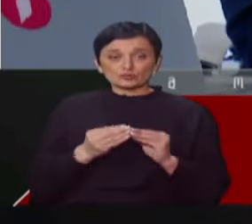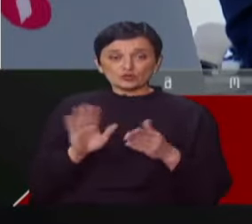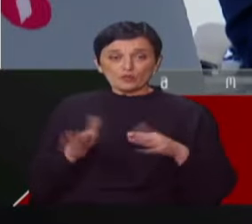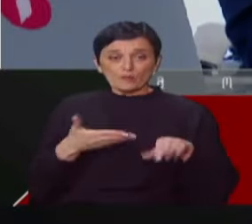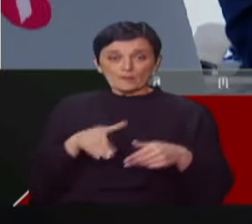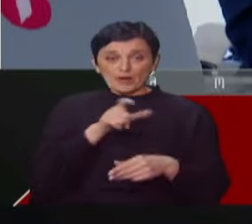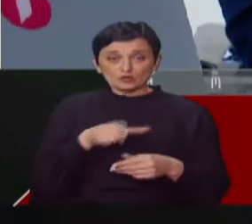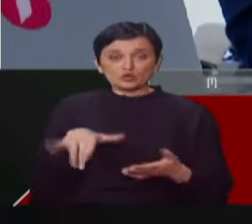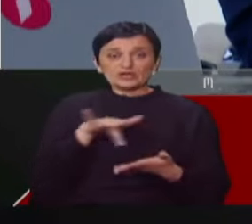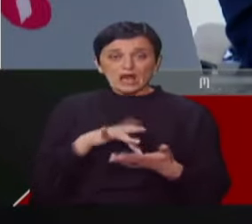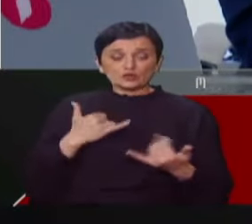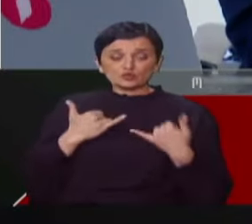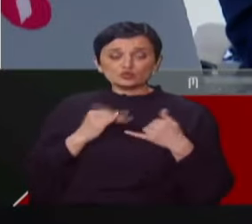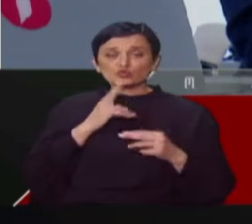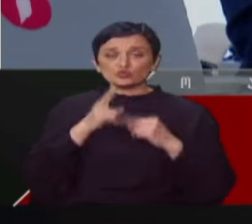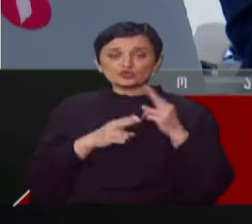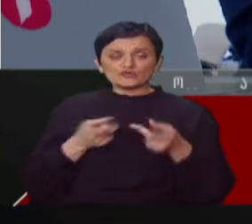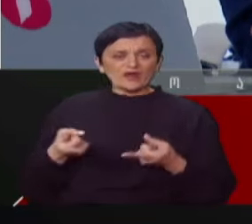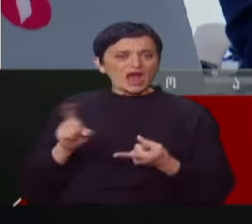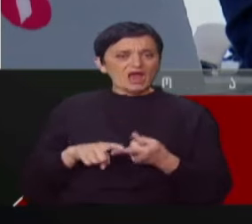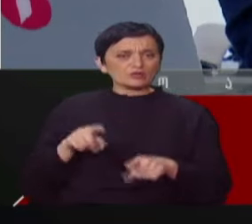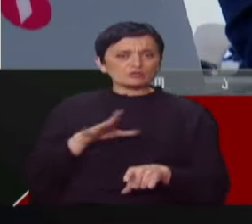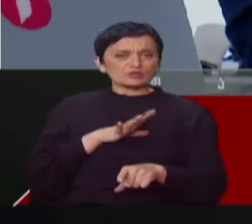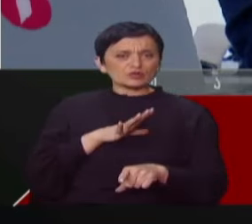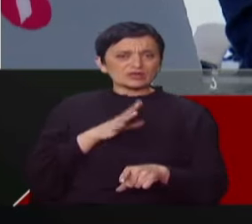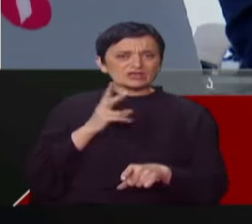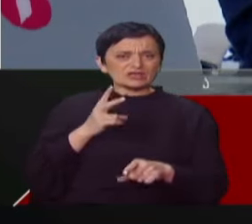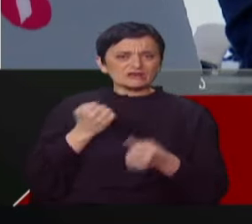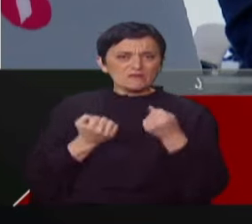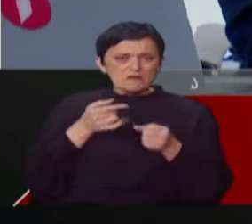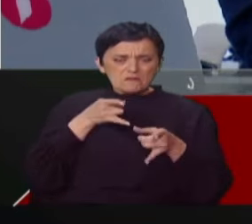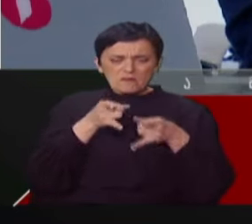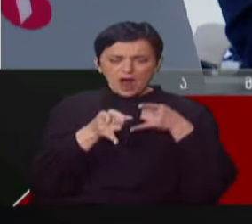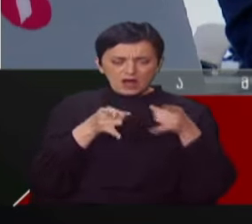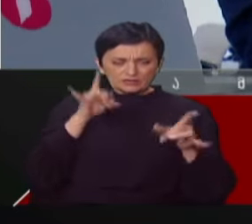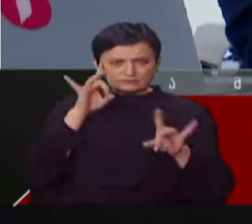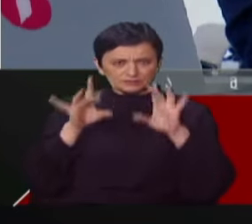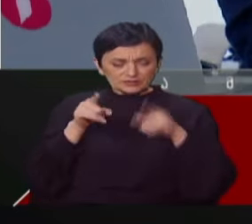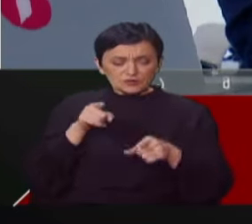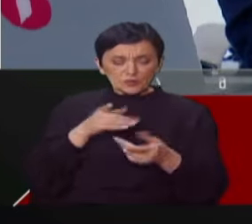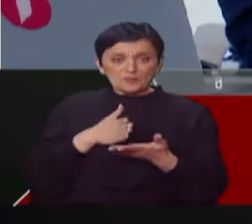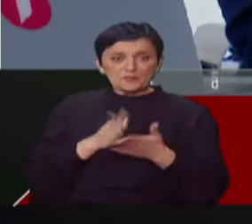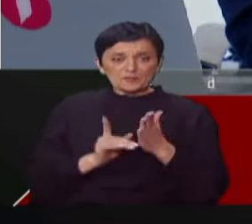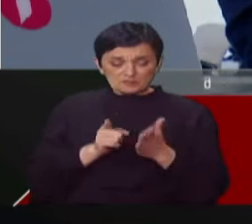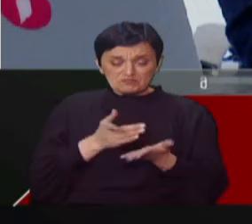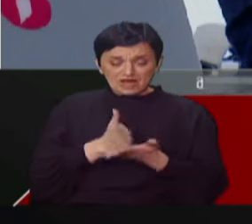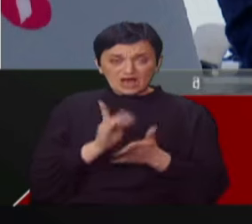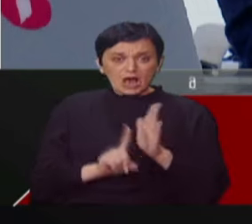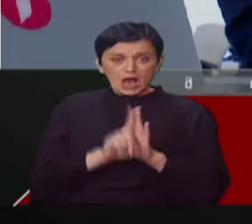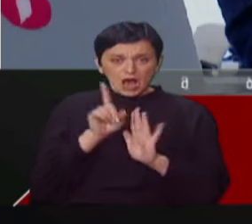ბათუმელები, ისე ქალაქის სტუმრები უჩივიან, ეხებოდა ქაუტურ პარკირებას. ამ პრობლემის მოგვარების მიზნით ამოქმედა